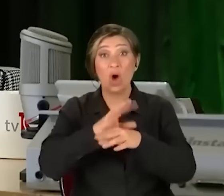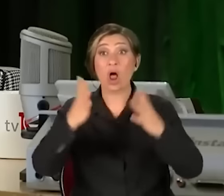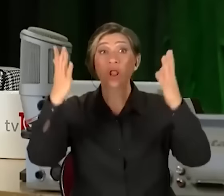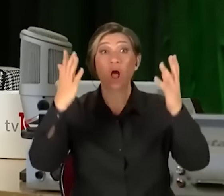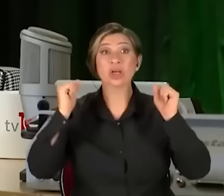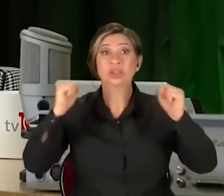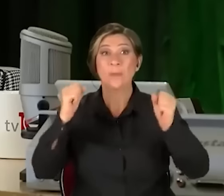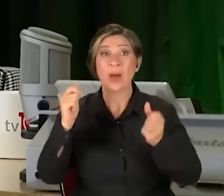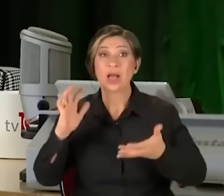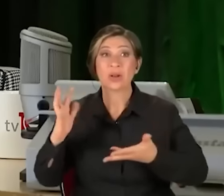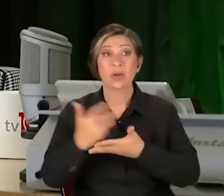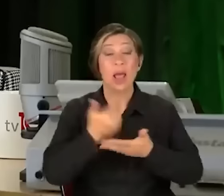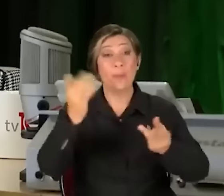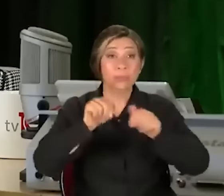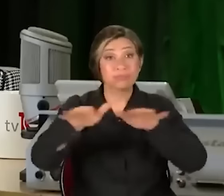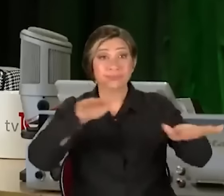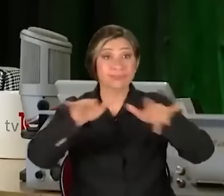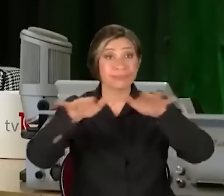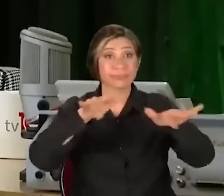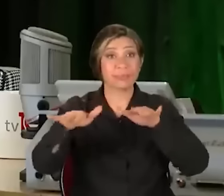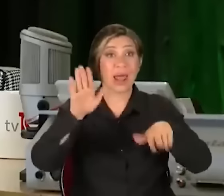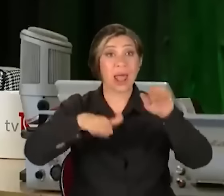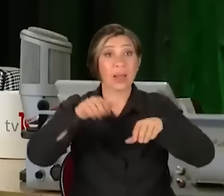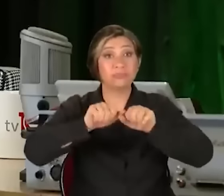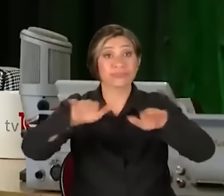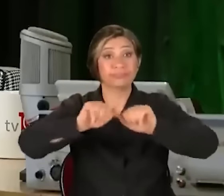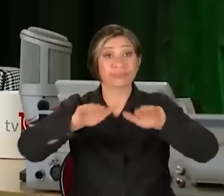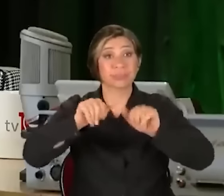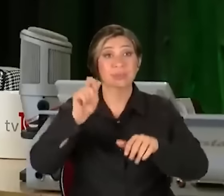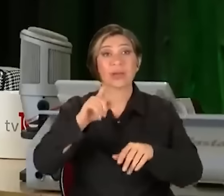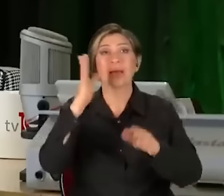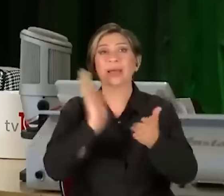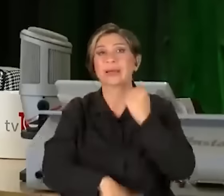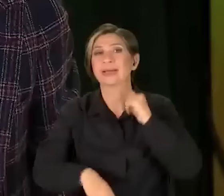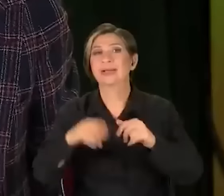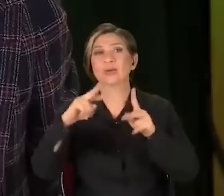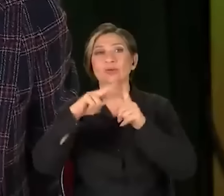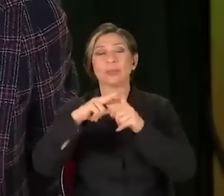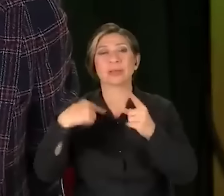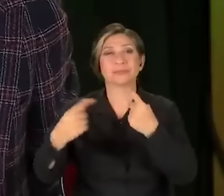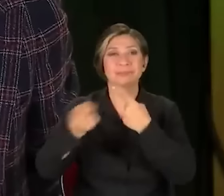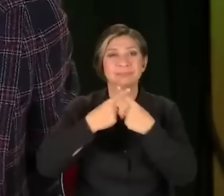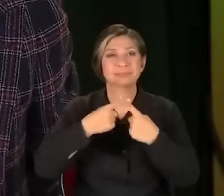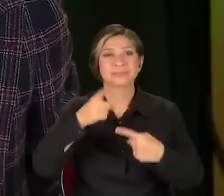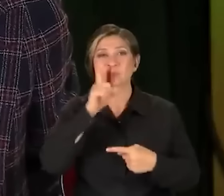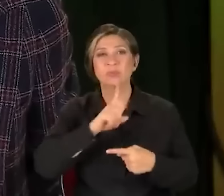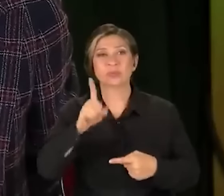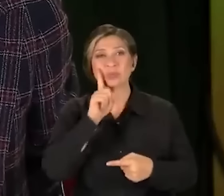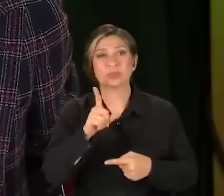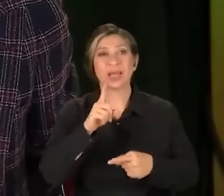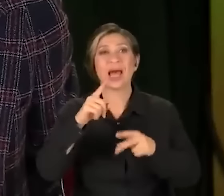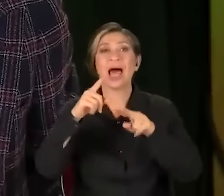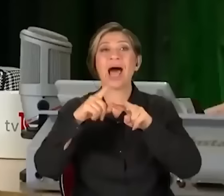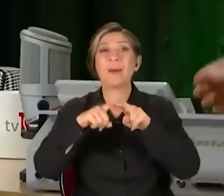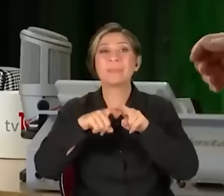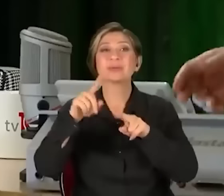Allah diyor yaşadık paralar diyor hemen yaymaya başlıyor her yere. Benim kesin kanal kapandı ya. Hayır tabii ki öyle bir şey değil. Ahmet ya. YouTube seni